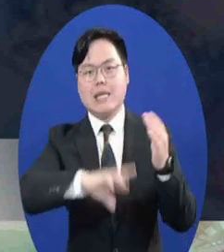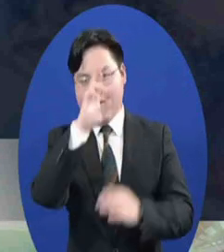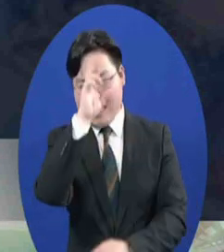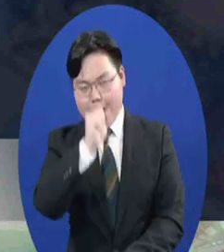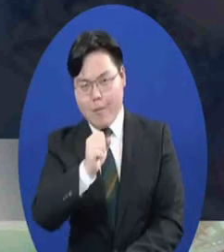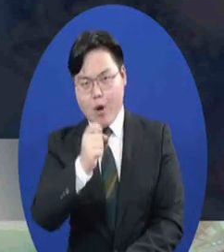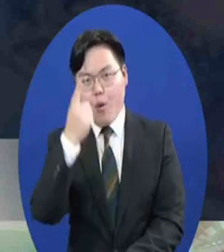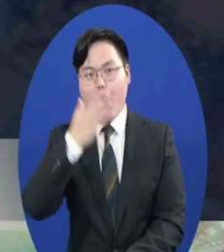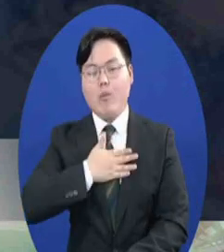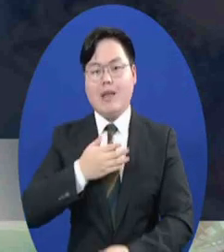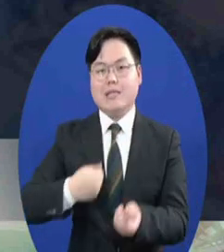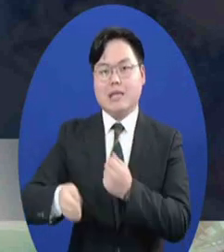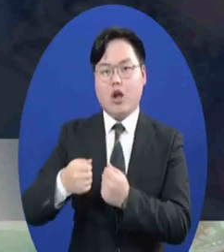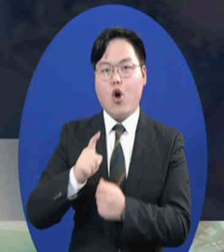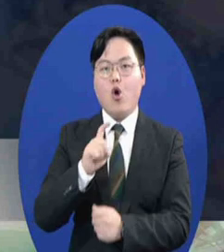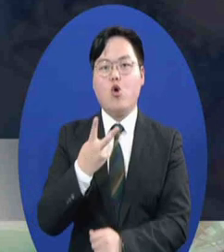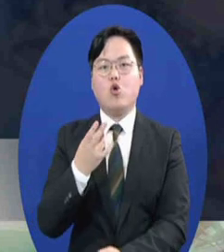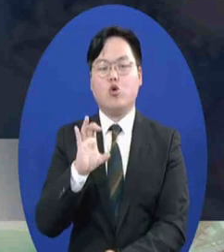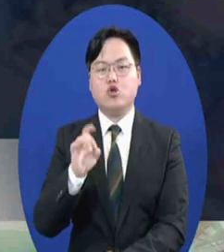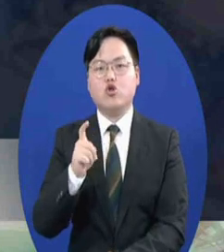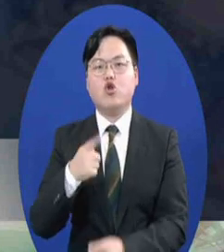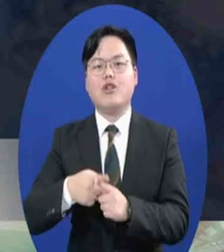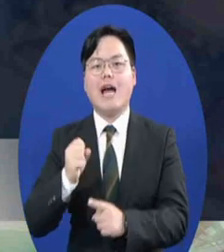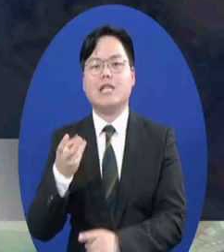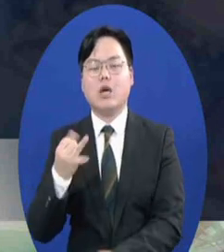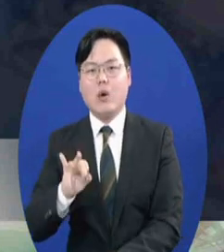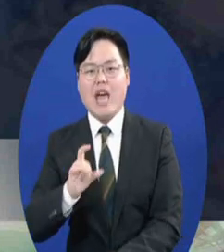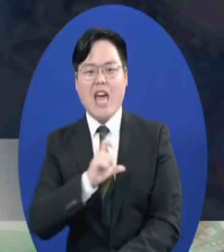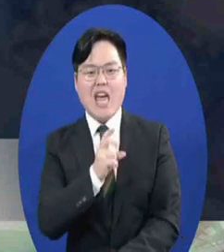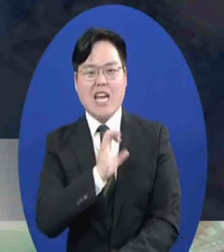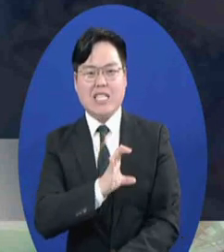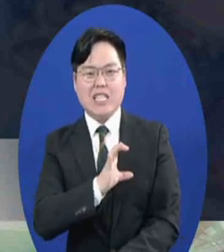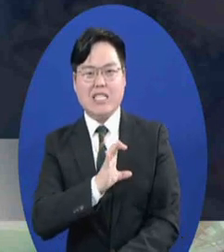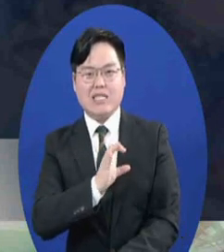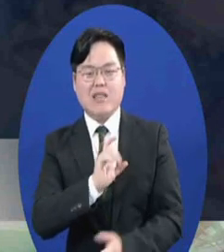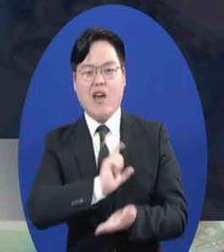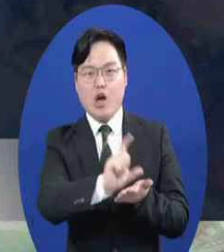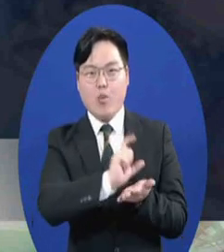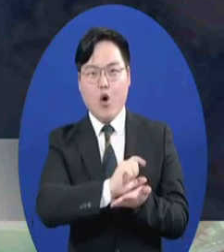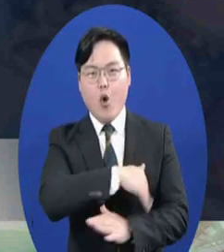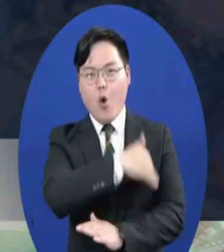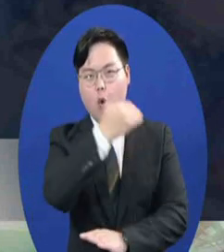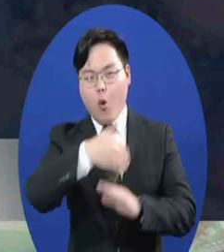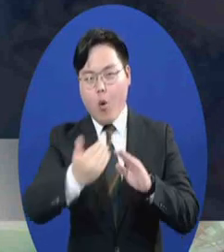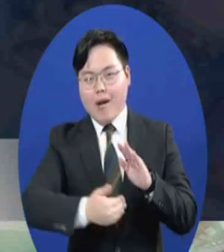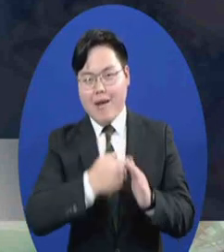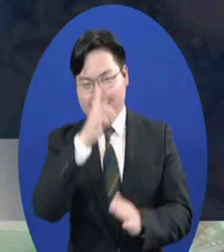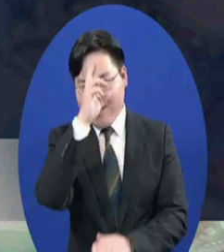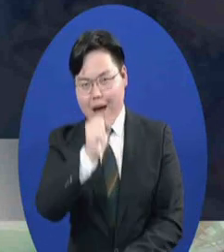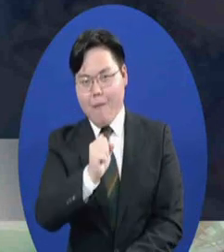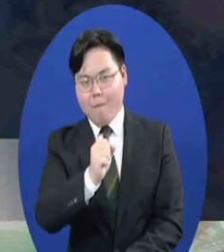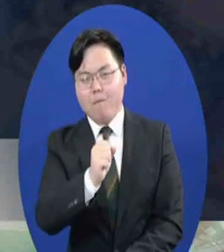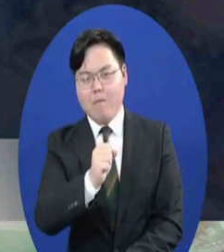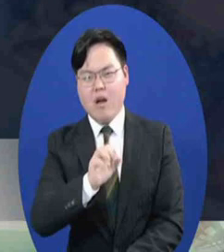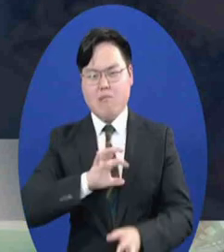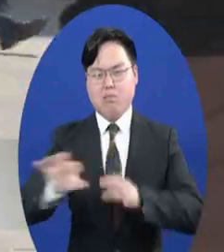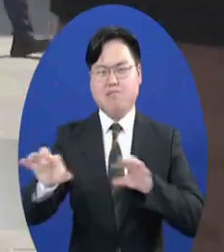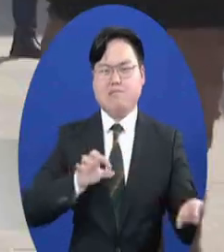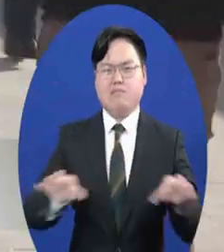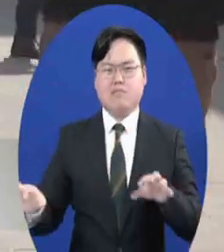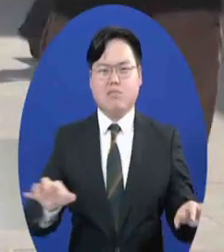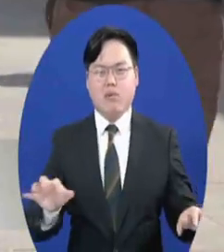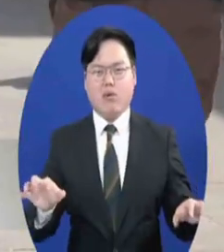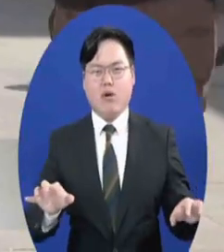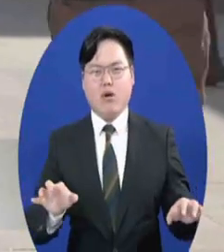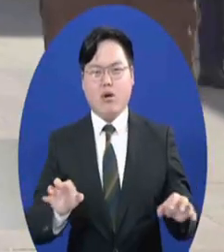сангийн яам, дотоод худалдааны асуудлыг хүнс хөдөө аж ахуй, эрдэлт бүтээгдэхүүний экспортыг уул уурхайн яам харилцдаг. Яг энэ тархаа бутархаа олон нэгжид